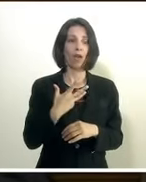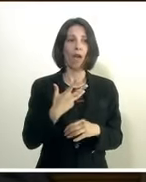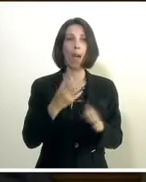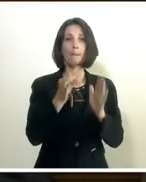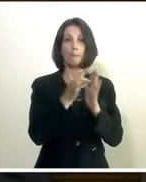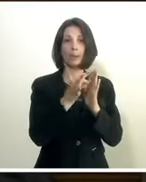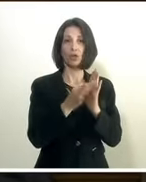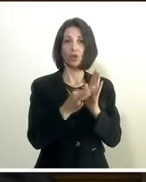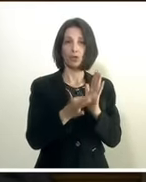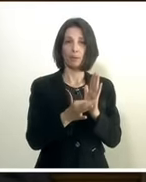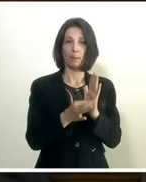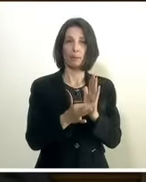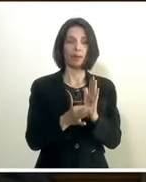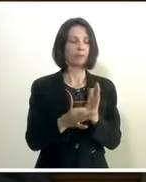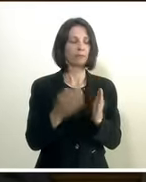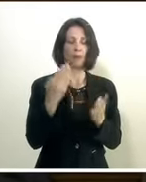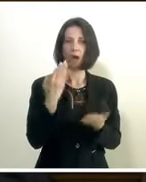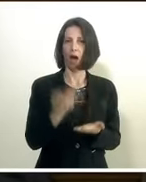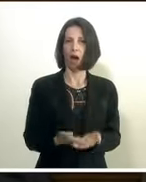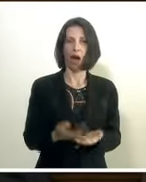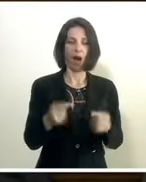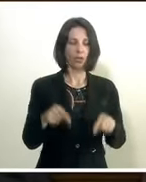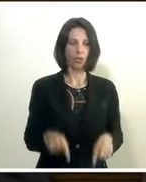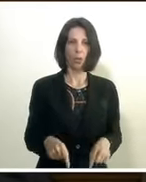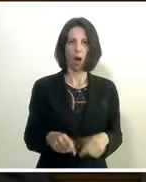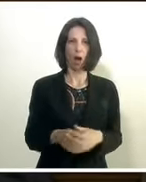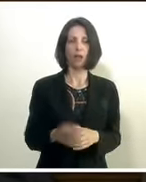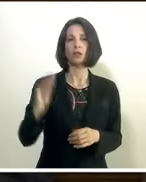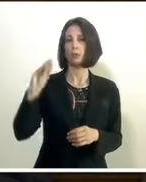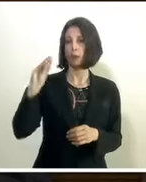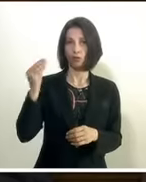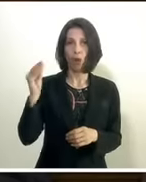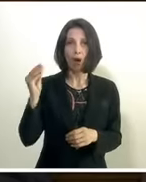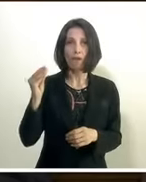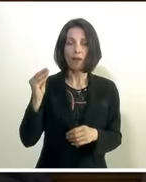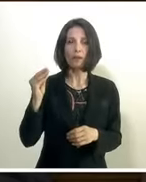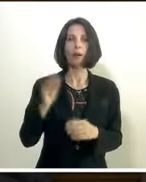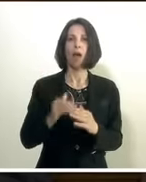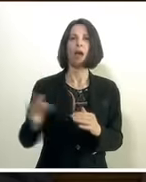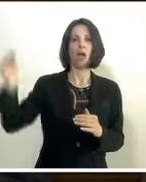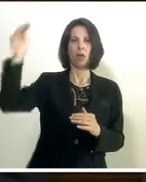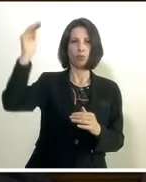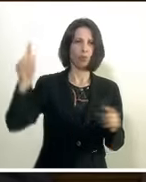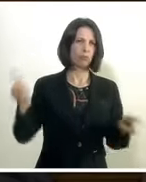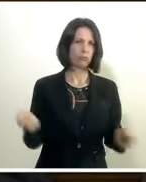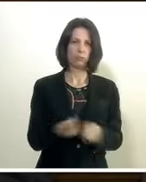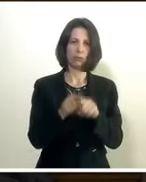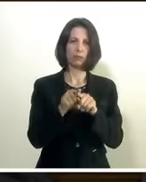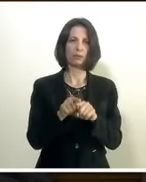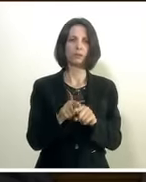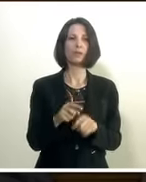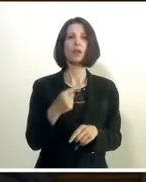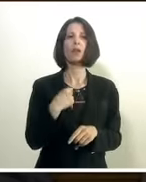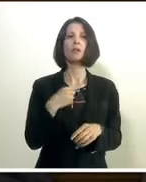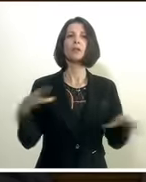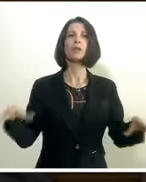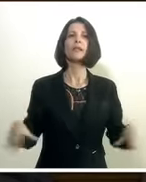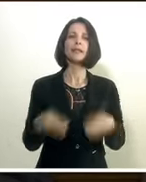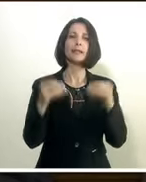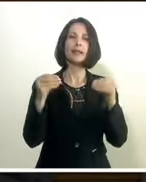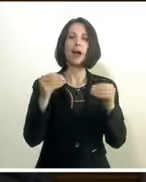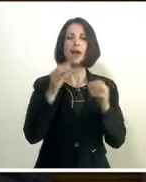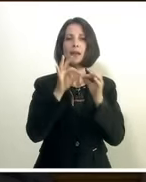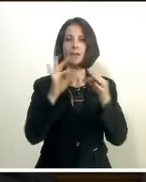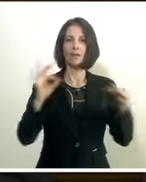tutti noi per i più giovani come per i più adulti Tra le tante Vorrei partire da questa frase ci si salva e si va